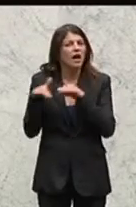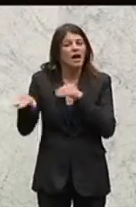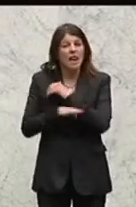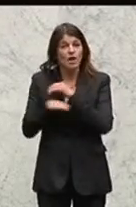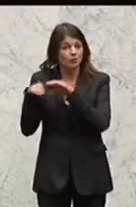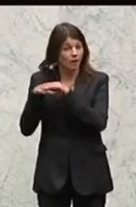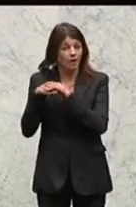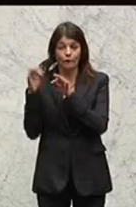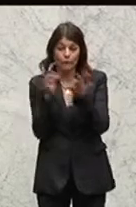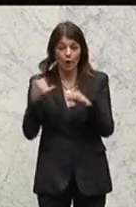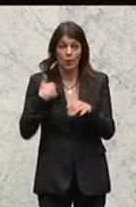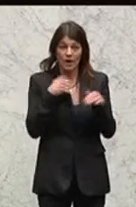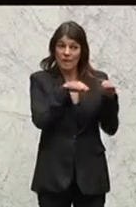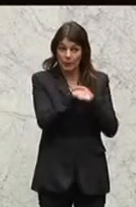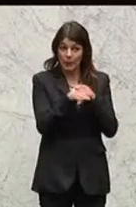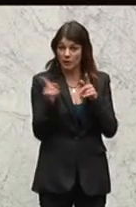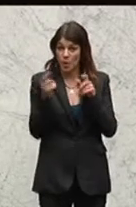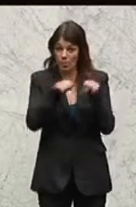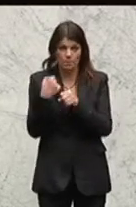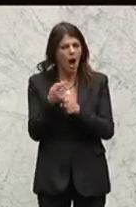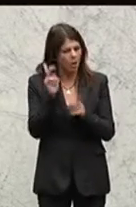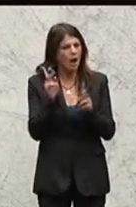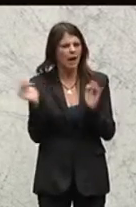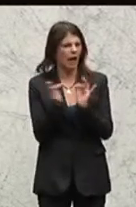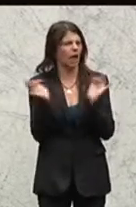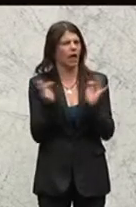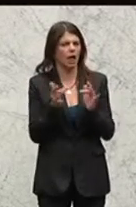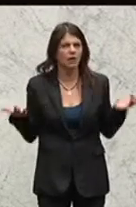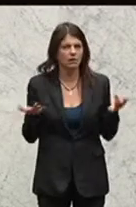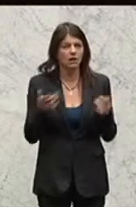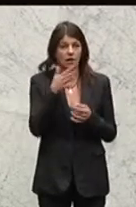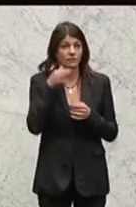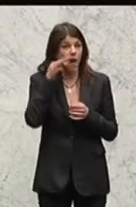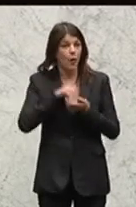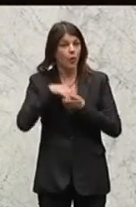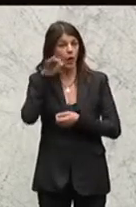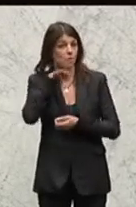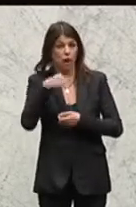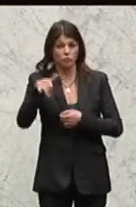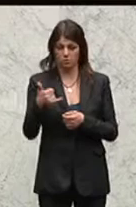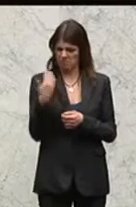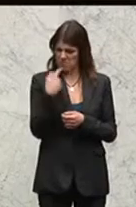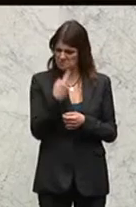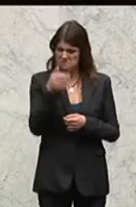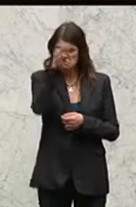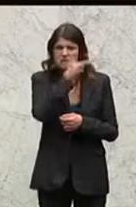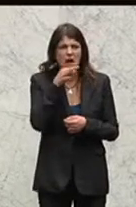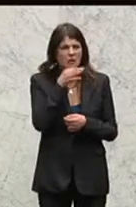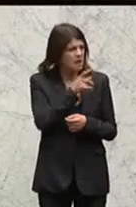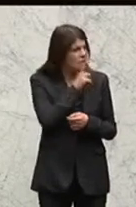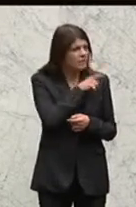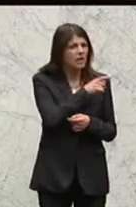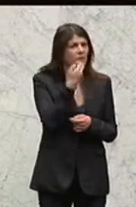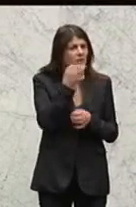für junge Flüchtlinge, sind Sie dann in der Regel auch dagegen. Die Kollegin Belakovic-Jenewein war jetzt vorher traurig, dass nur so wenige Lehrstellenangebote in